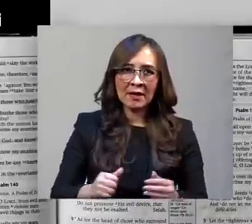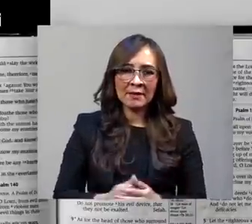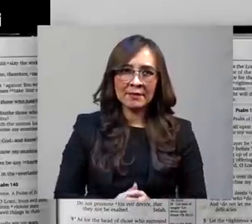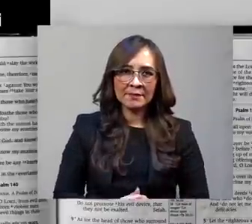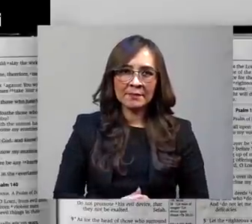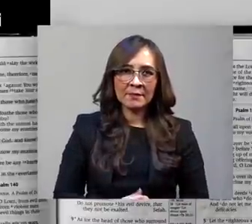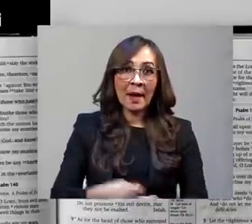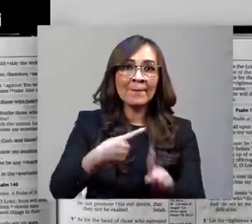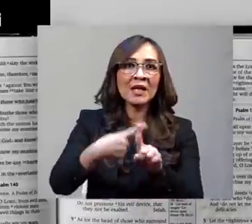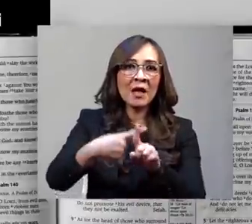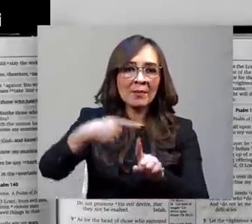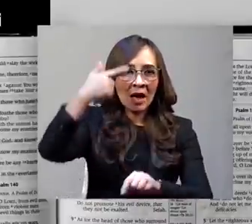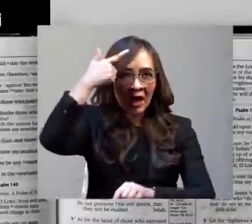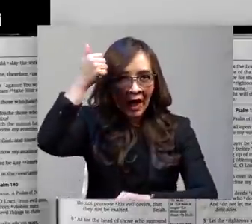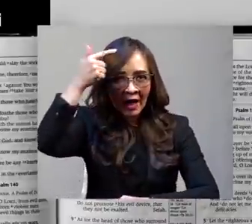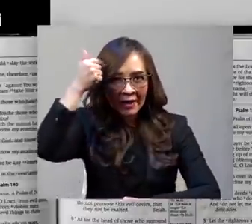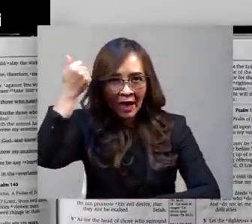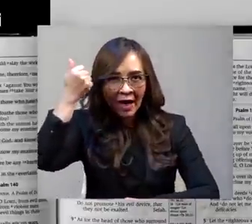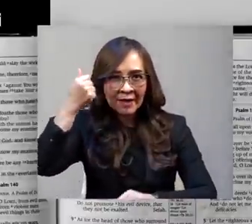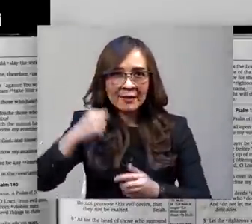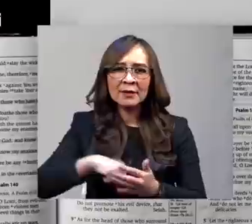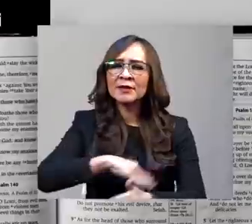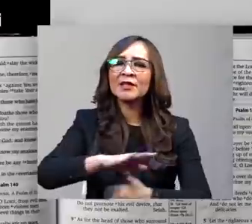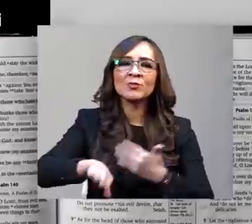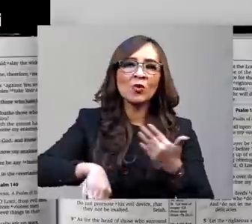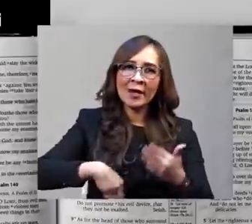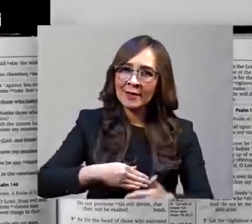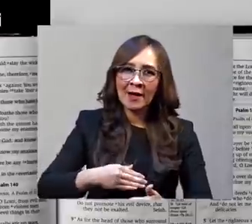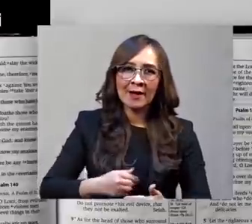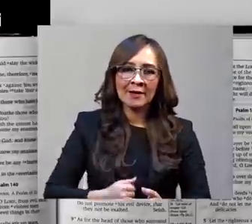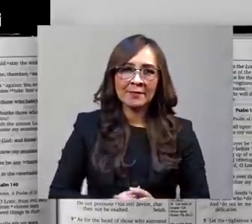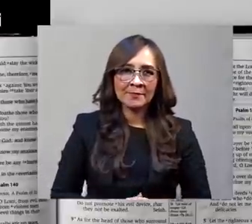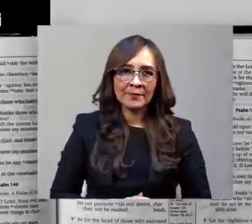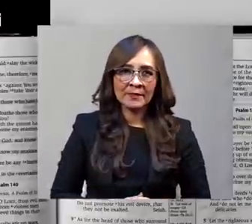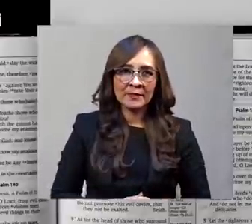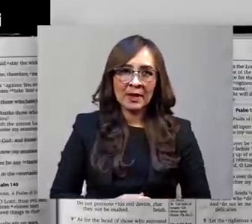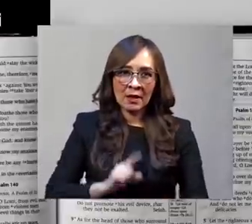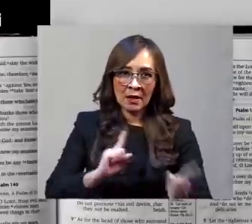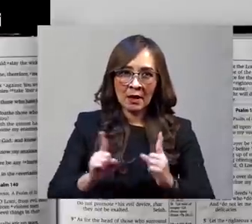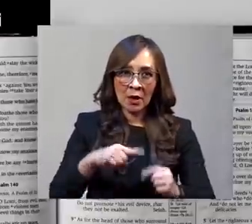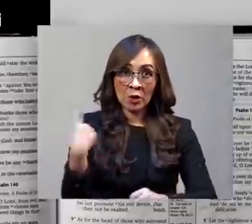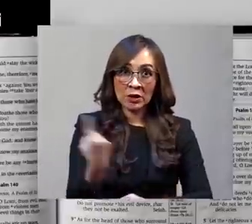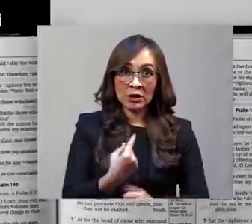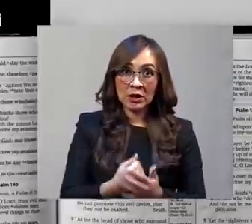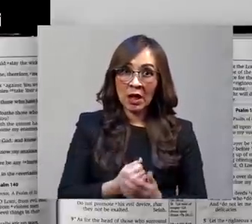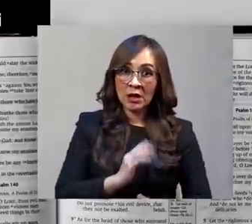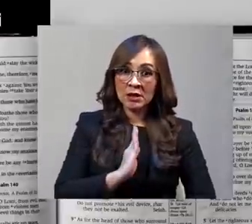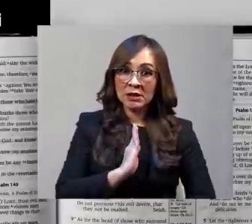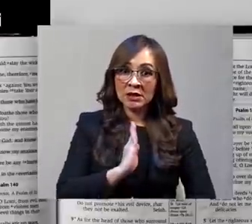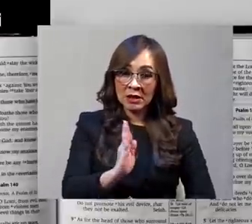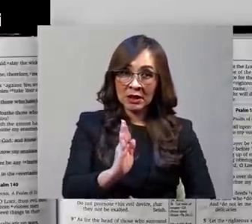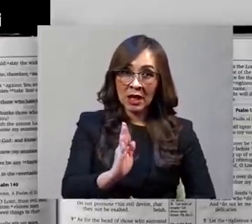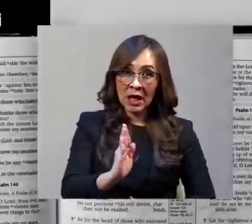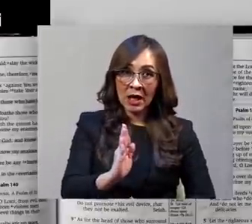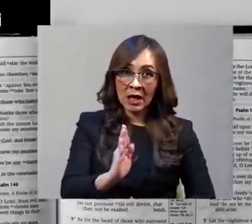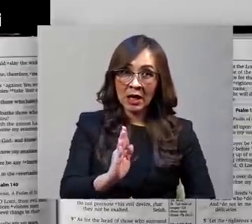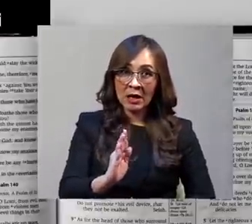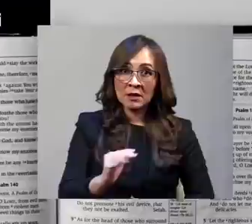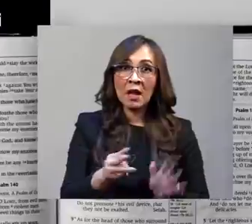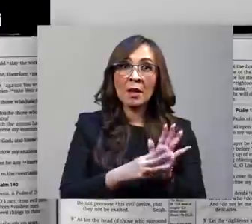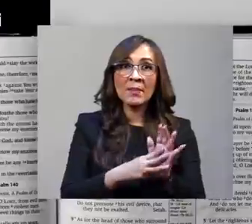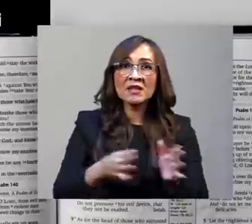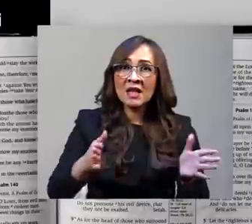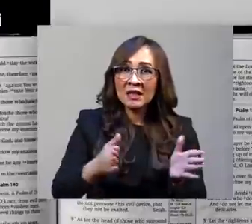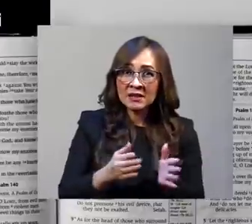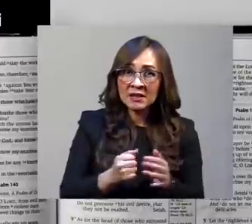Dan karunia. Yang kita miliki. Karena kalau kita setia dalam perkara kecil. Tuhan berkati kita dalam perkara yang lebih besar. Kalau